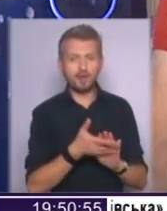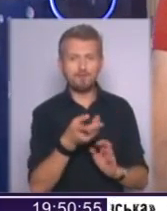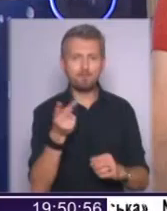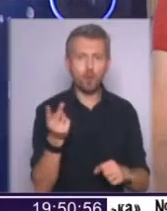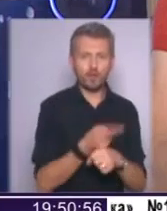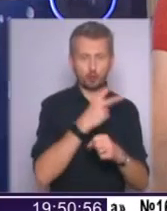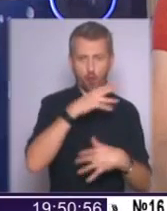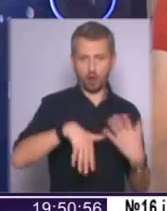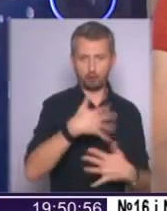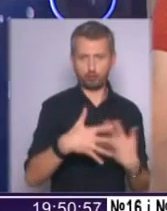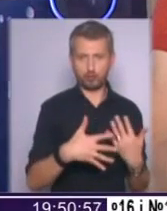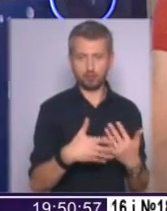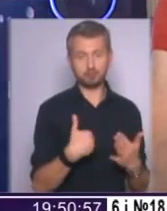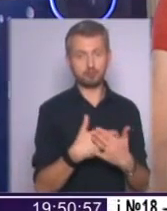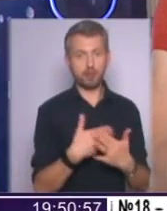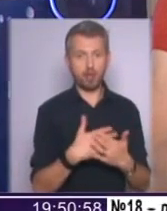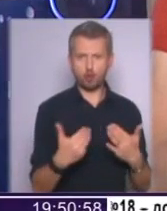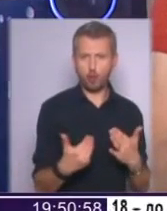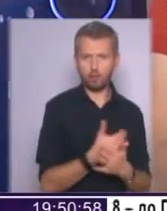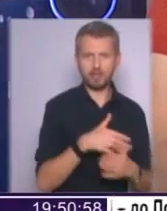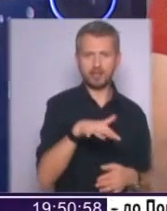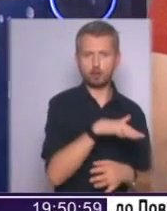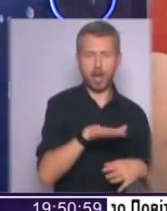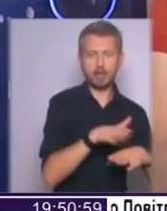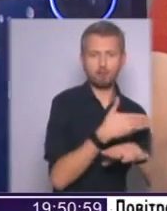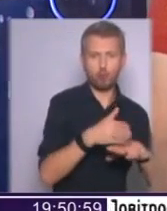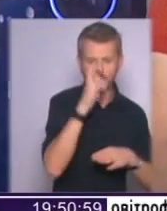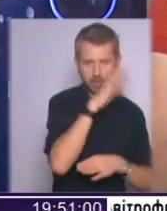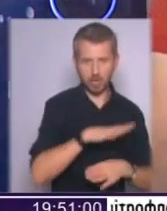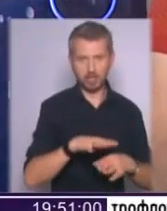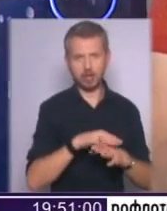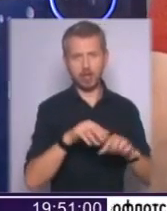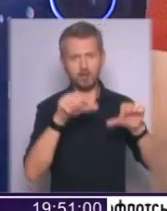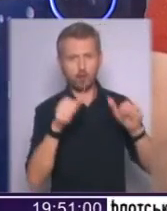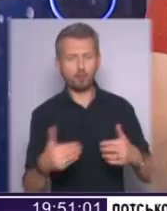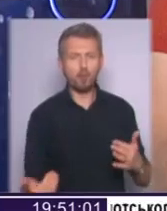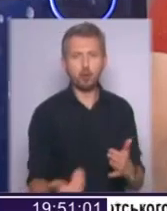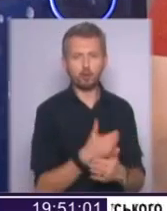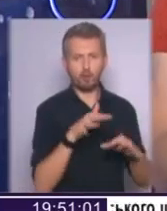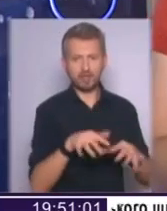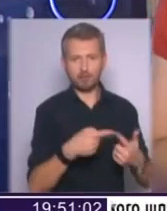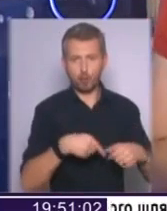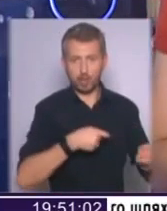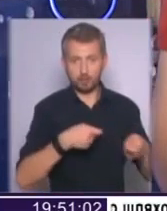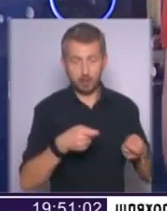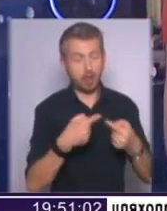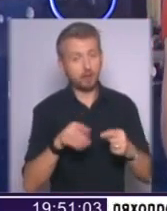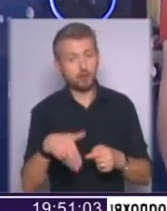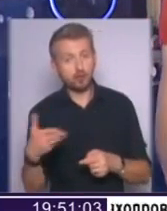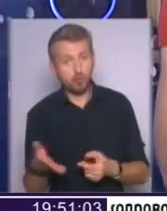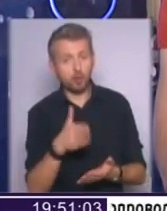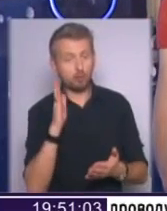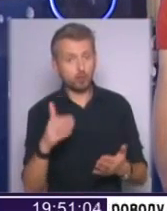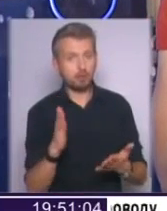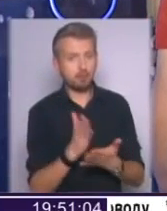нібито створюємо новий територіальний поділ країни, так, формуємо по-новому місцеві органи влади. А з іншого боку, ми будемо мати новий закон